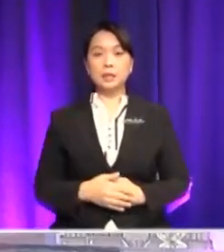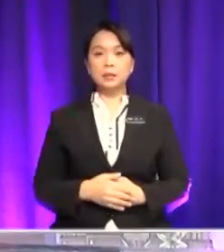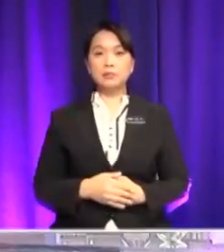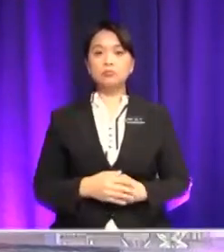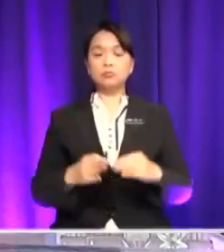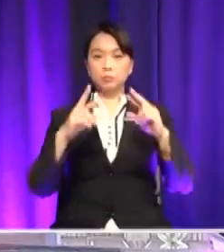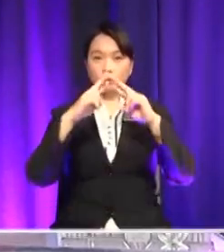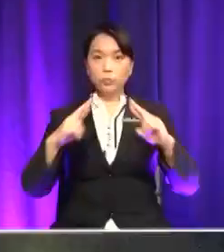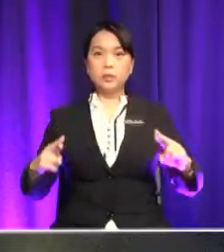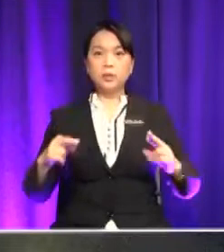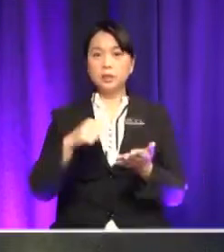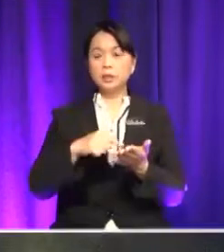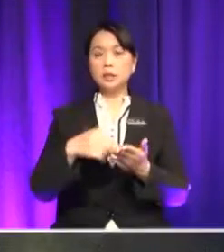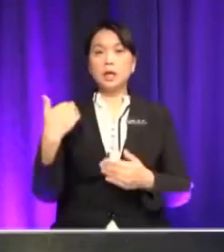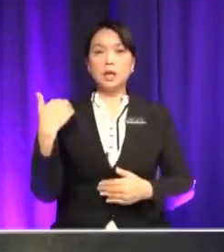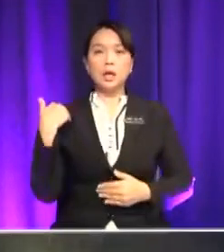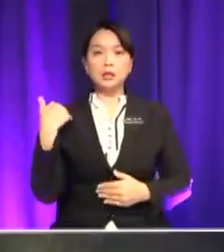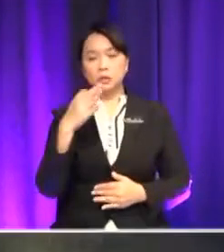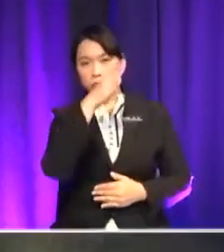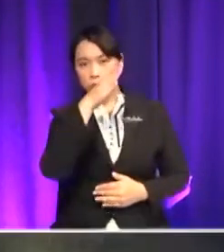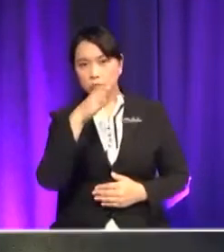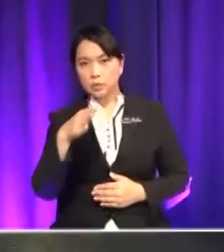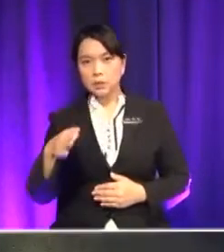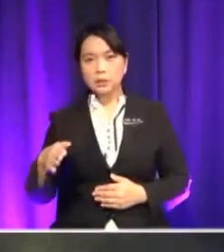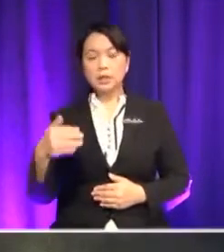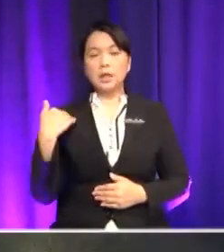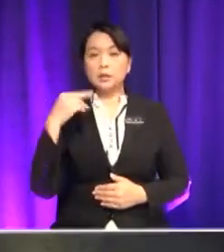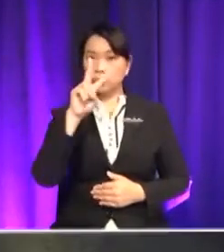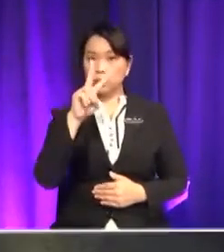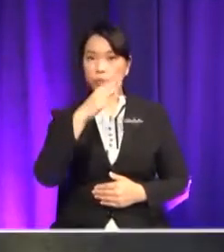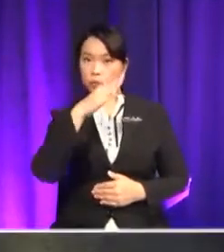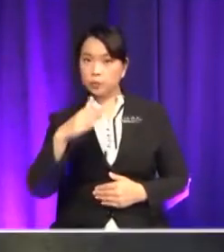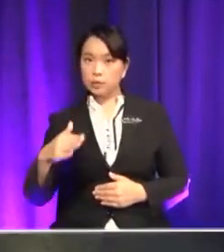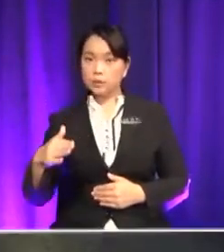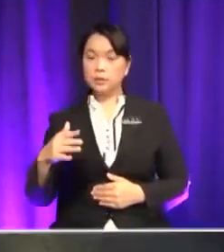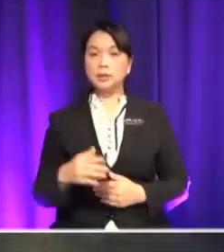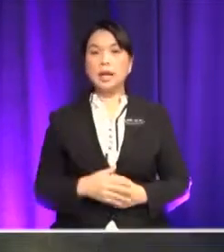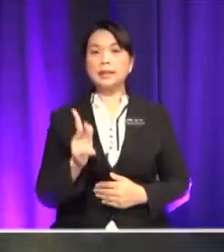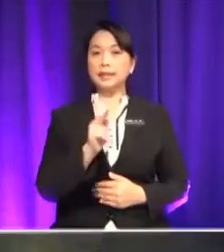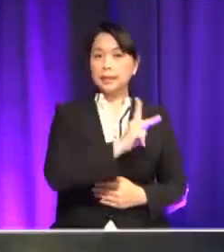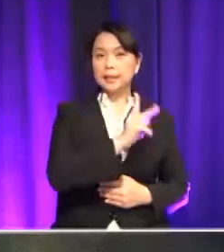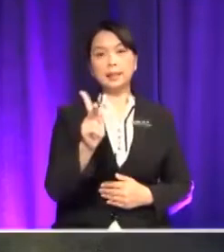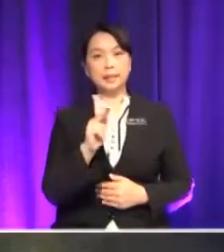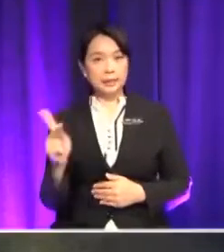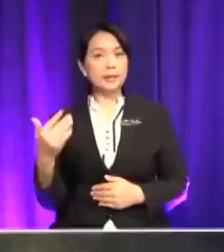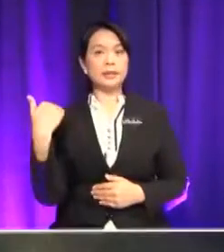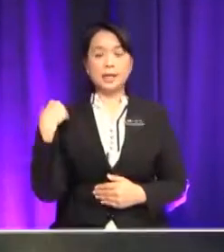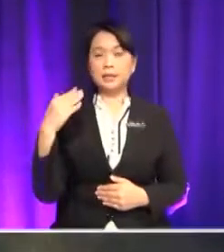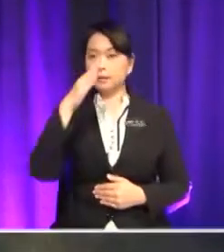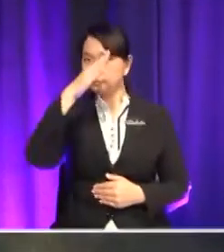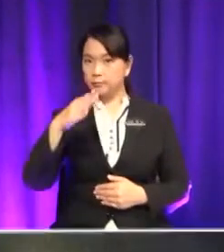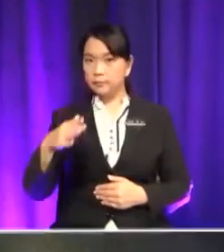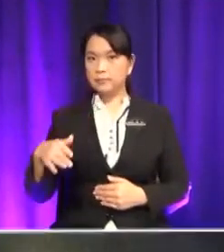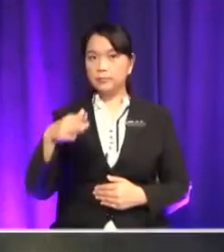dekat sini kita lihat dia ada kecuraman. Ada dua kecuraman iaitu di sebelah kiri dan sebelah kanan. So, dan